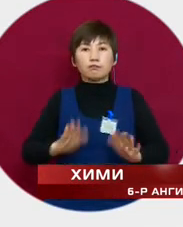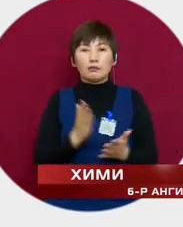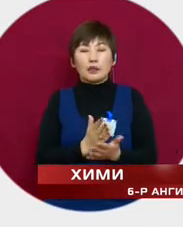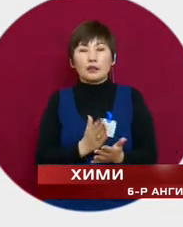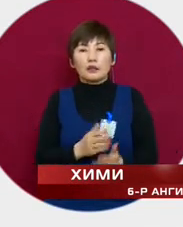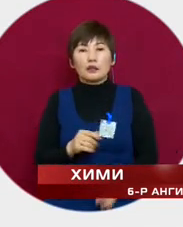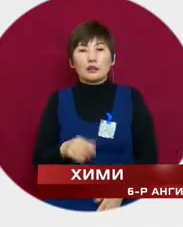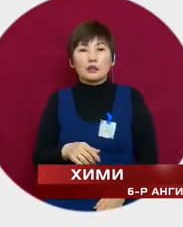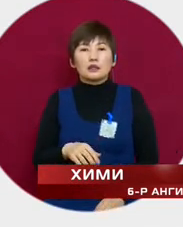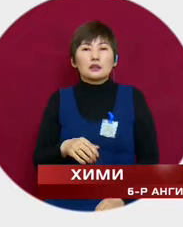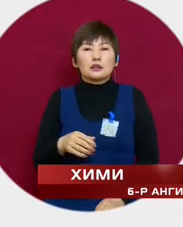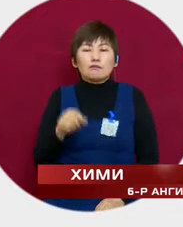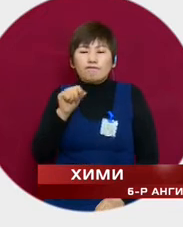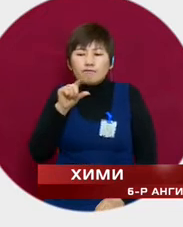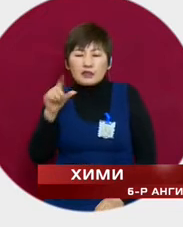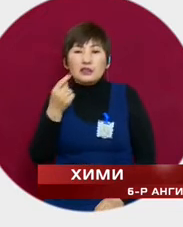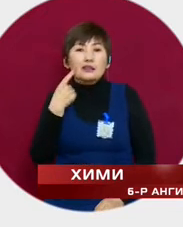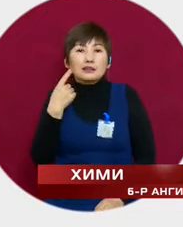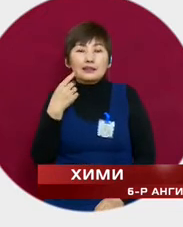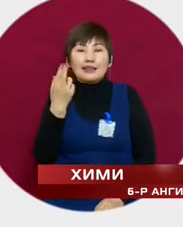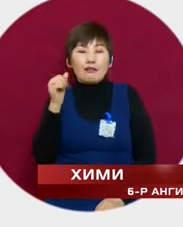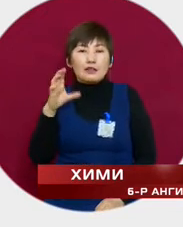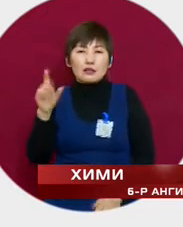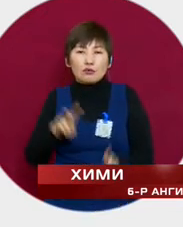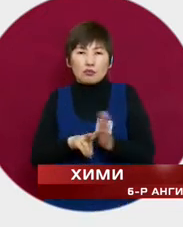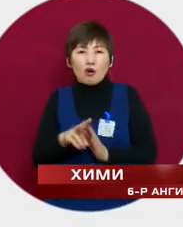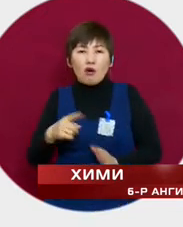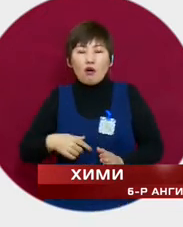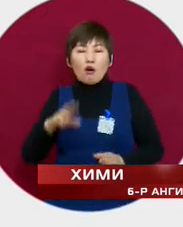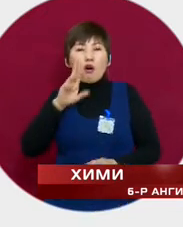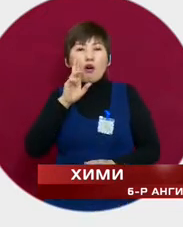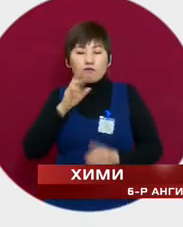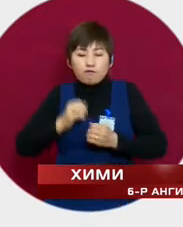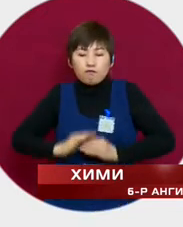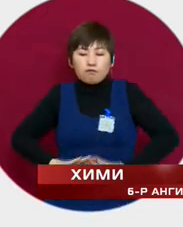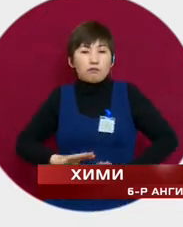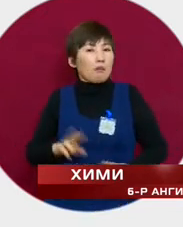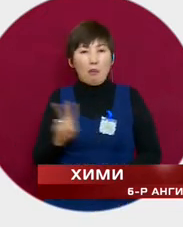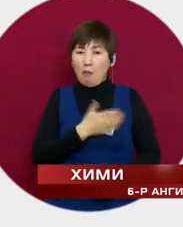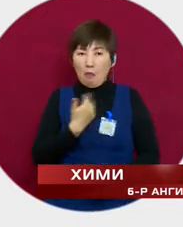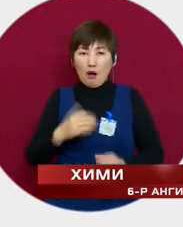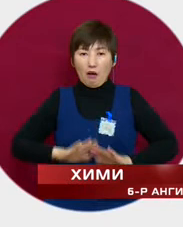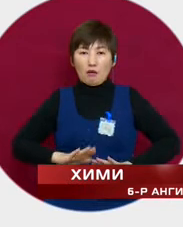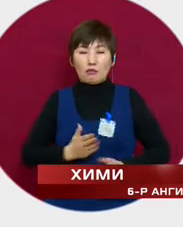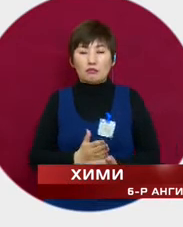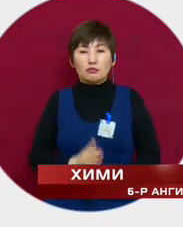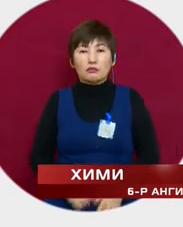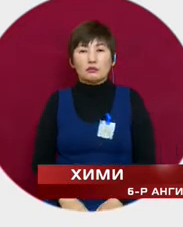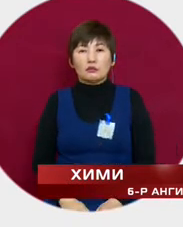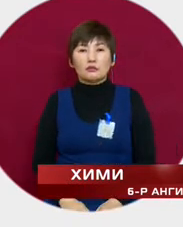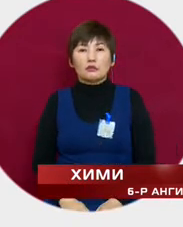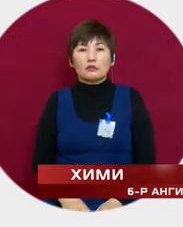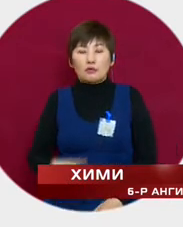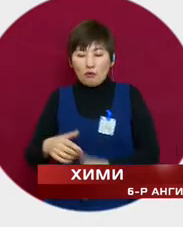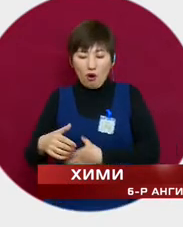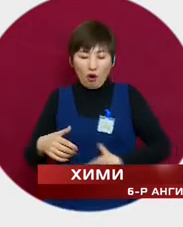хүчил ялгаруулбал хоол боловсруулалт муудаж, хоолны шингэц багасдаг. За ходоодонд